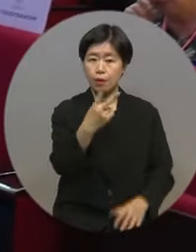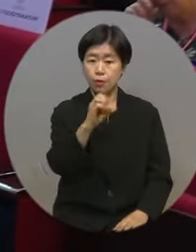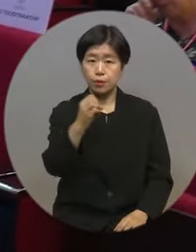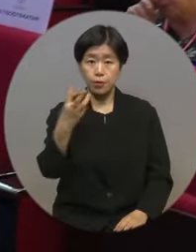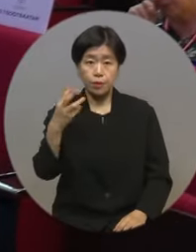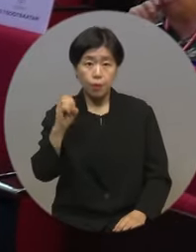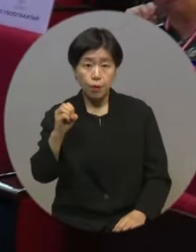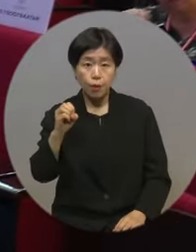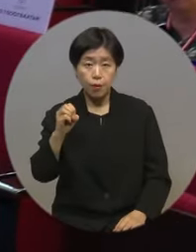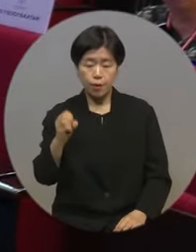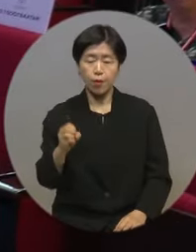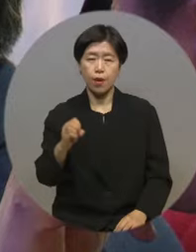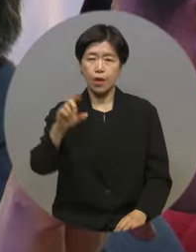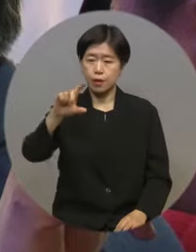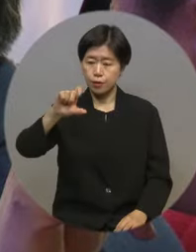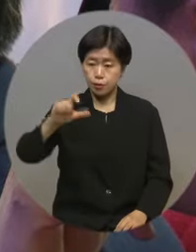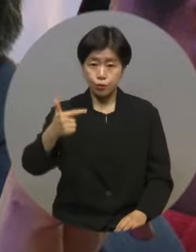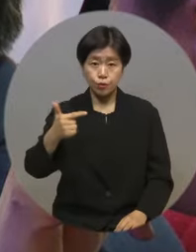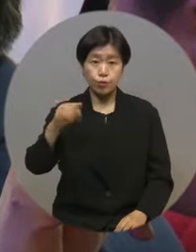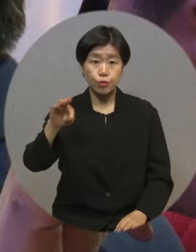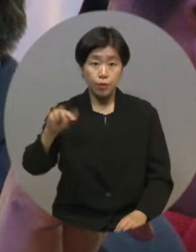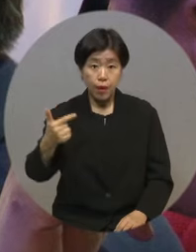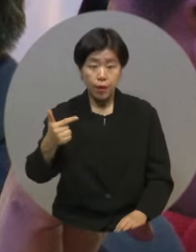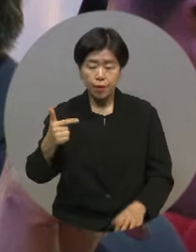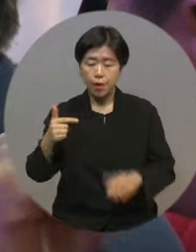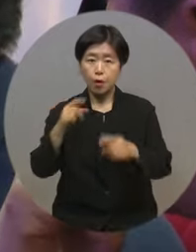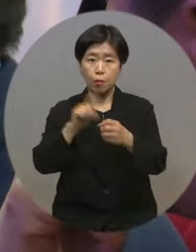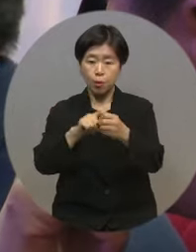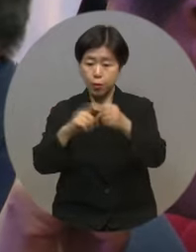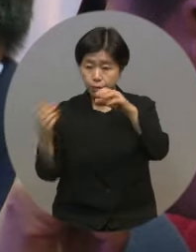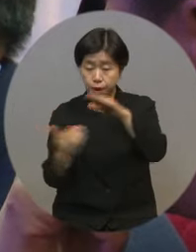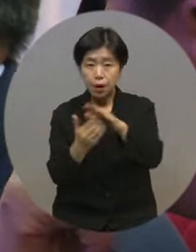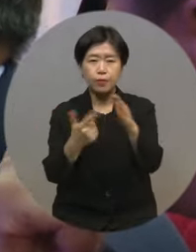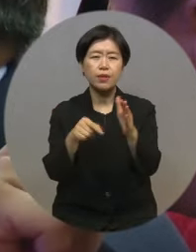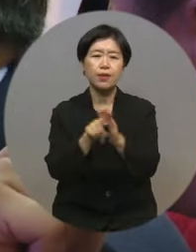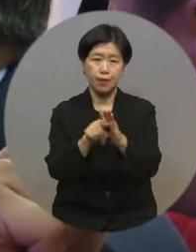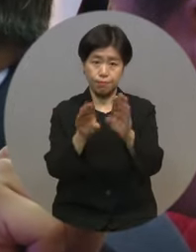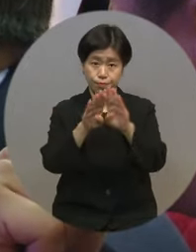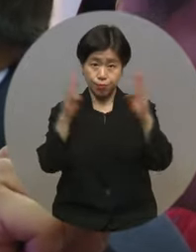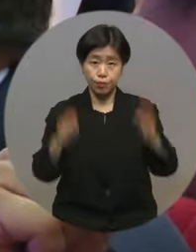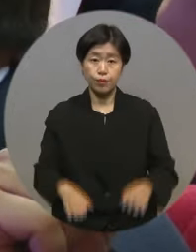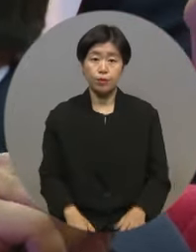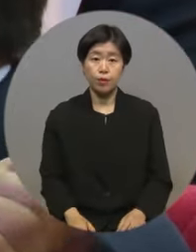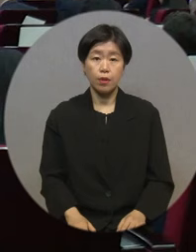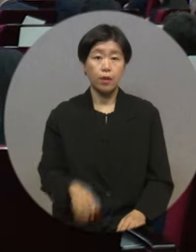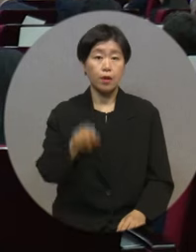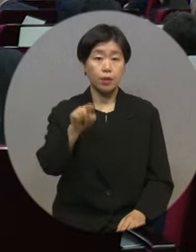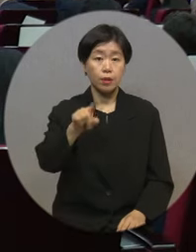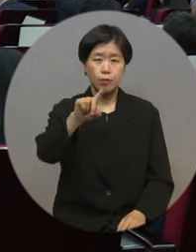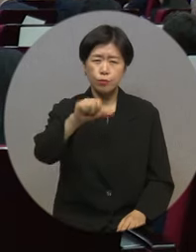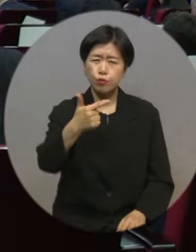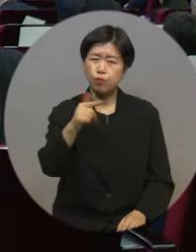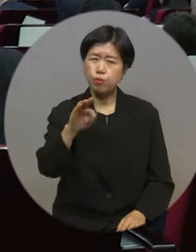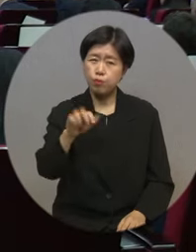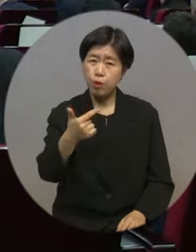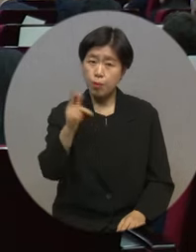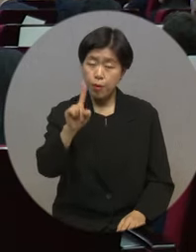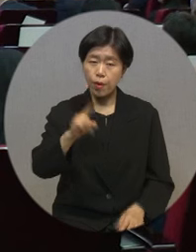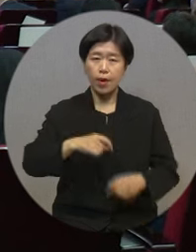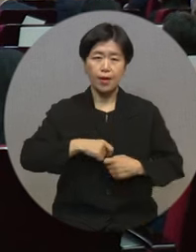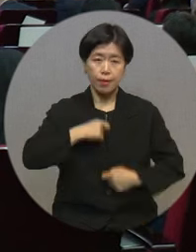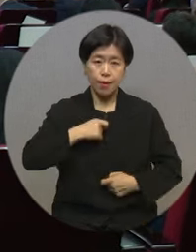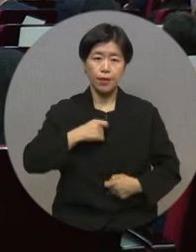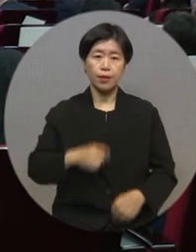목표 16번을 달성하기 위한 목적으로 개최됐습니다. 2030 지속가능 목표 16번은 정의,